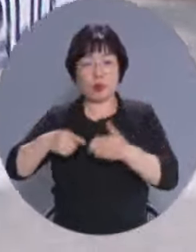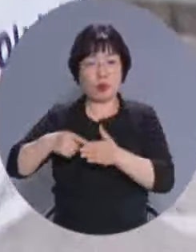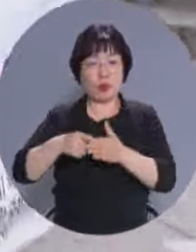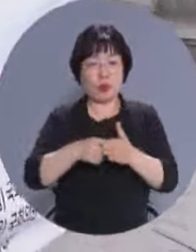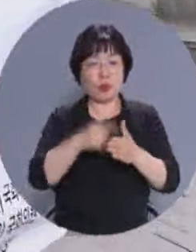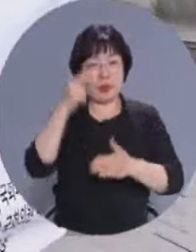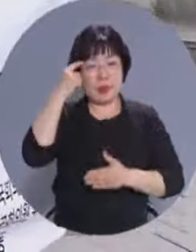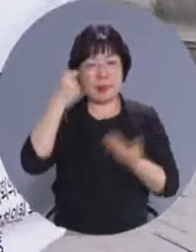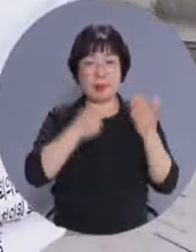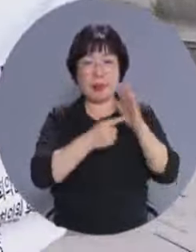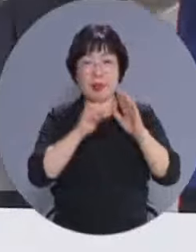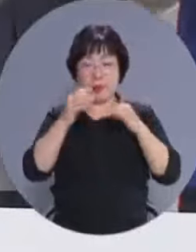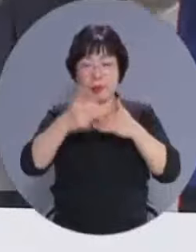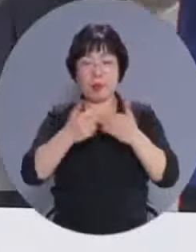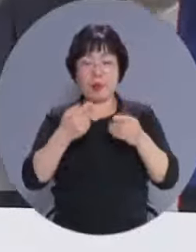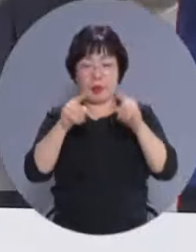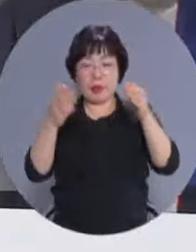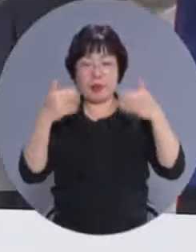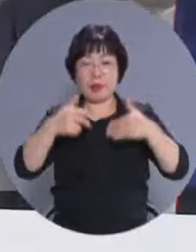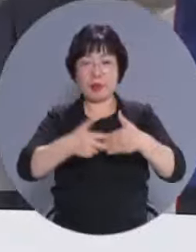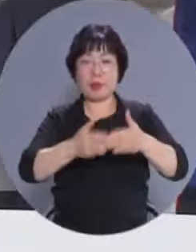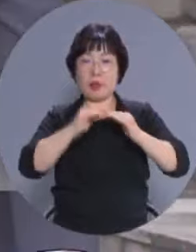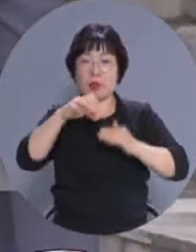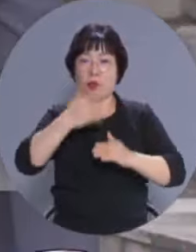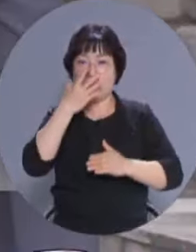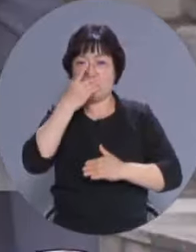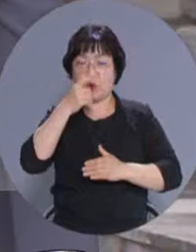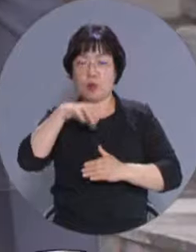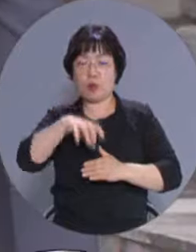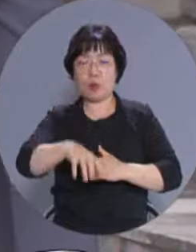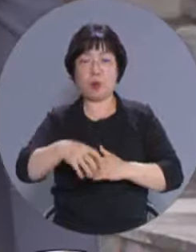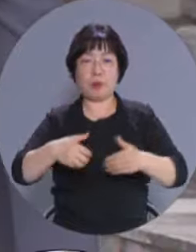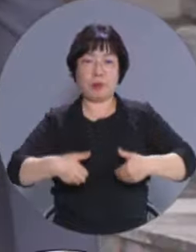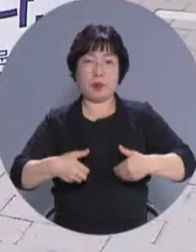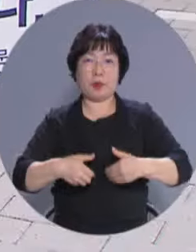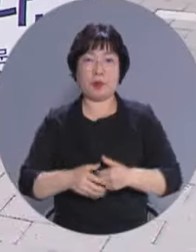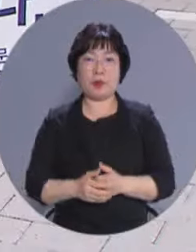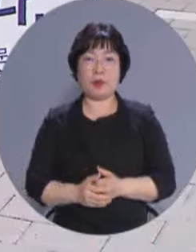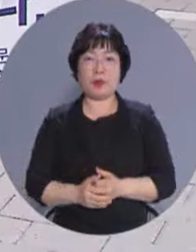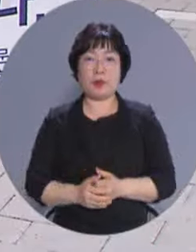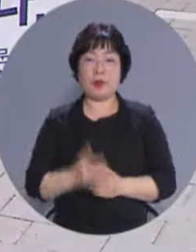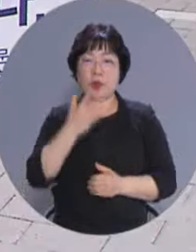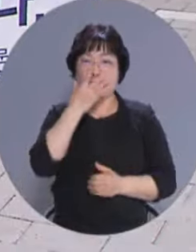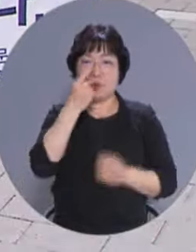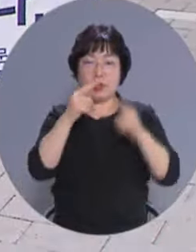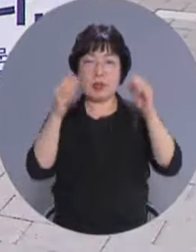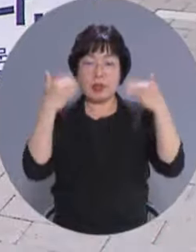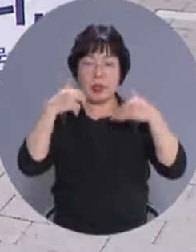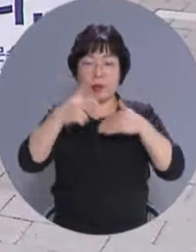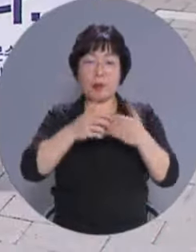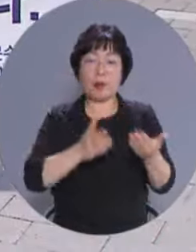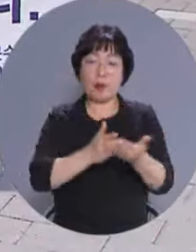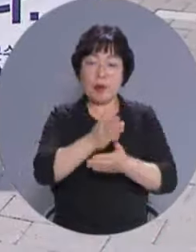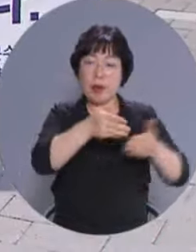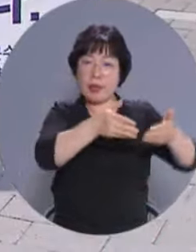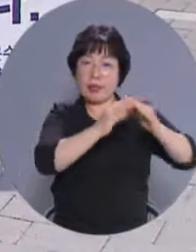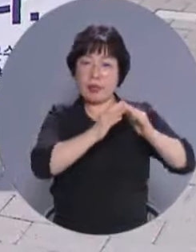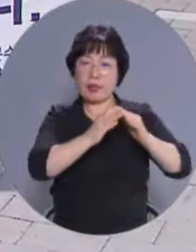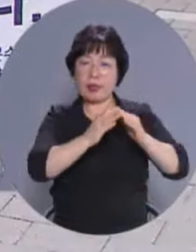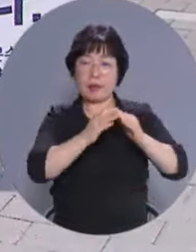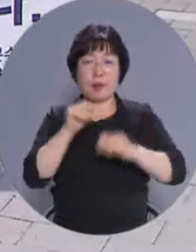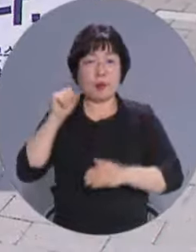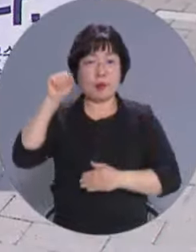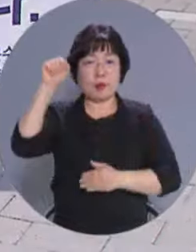의사를 밝힌 전남의과대학 설립지가 순천이 돼야 한다고 주장했습니다. 순천대의 의대를